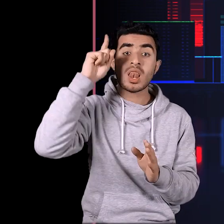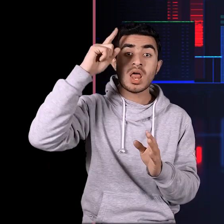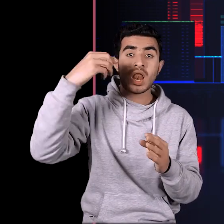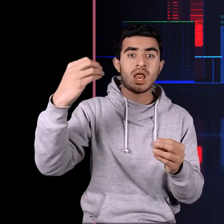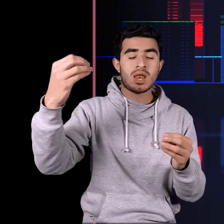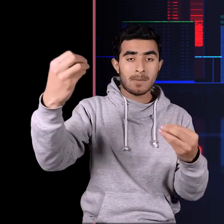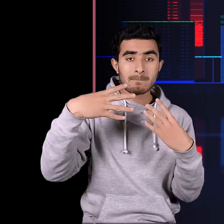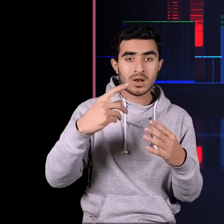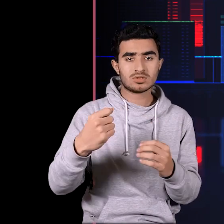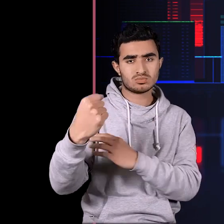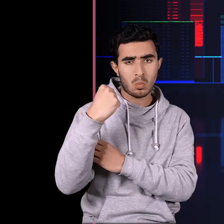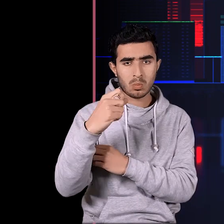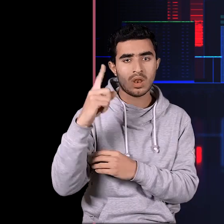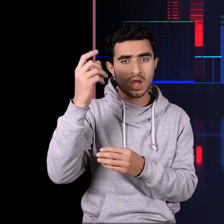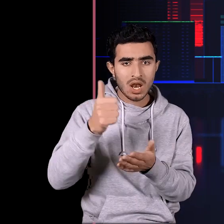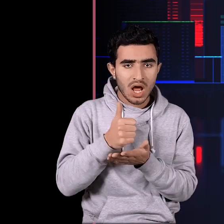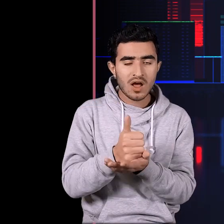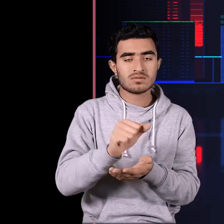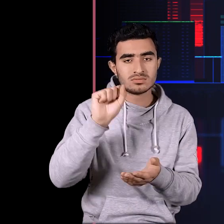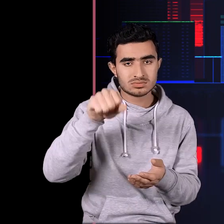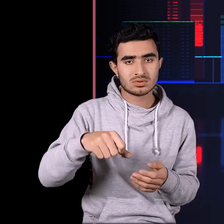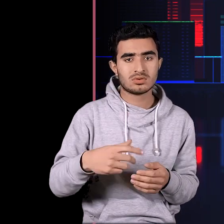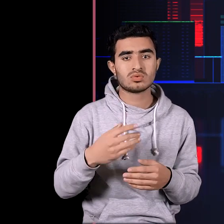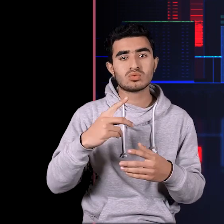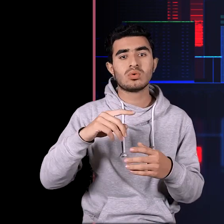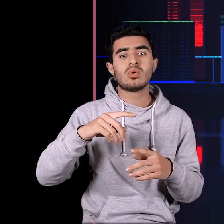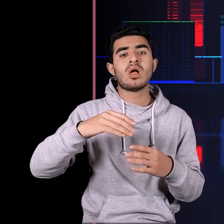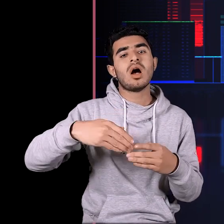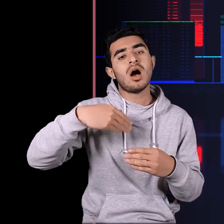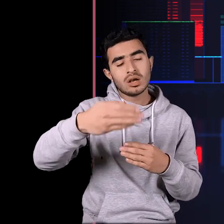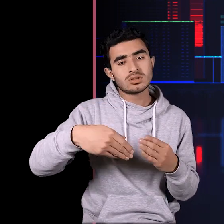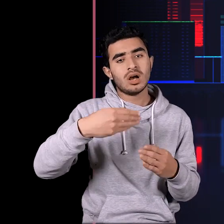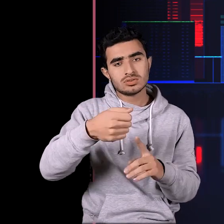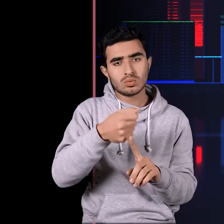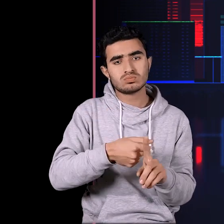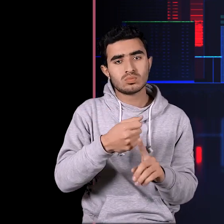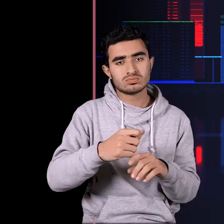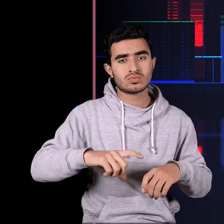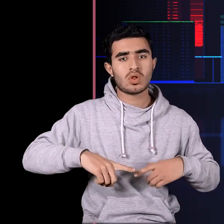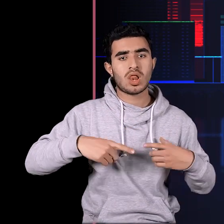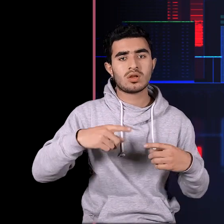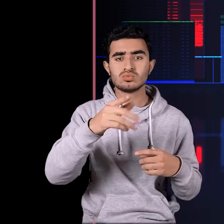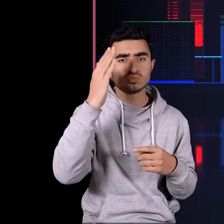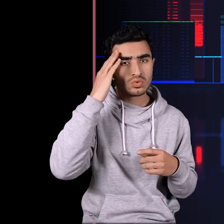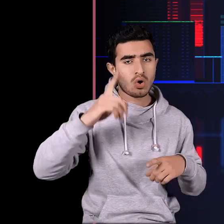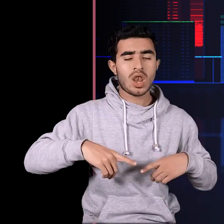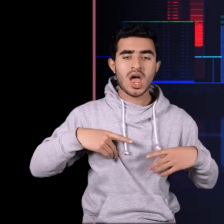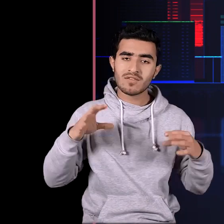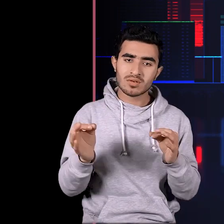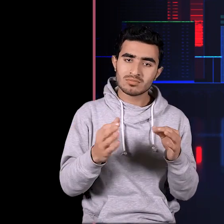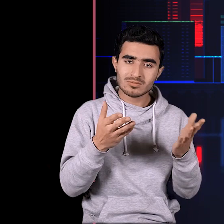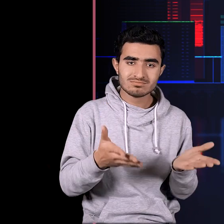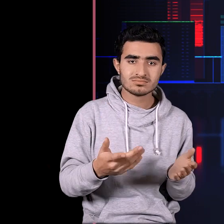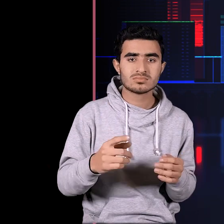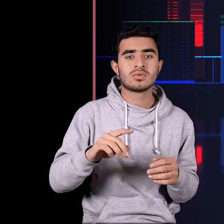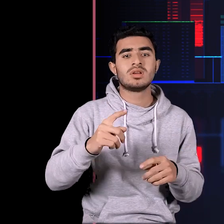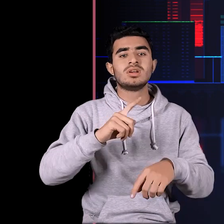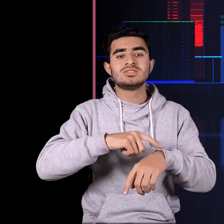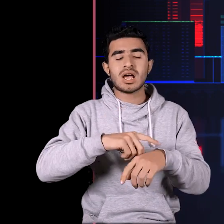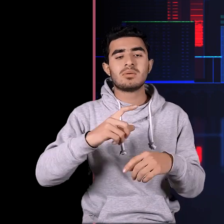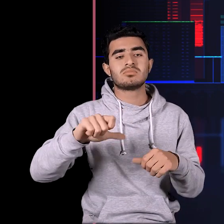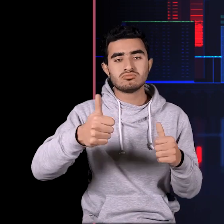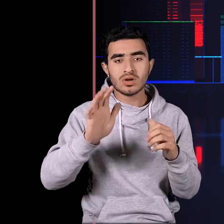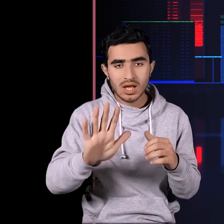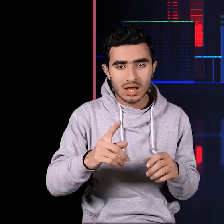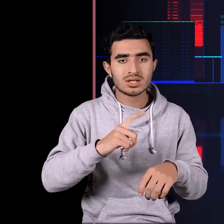آپ کو ہمت دیتا ہے, اللہ تعالیٰ ہی آپ کو اسٹرینتھ دیتا ہے ٹو بی ایبل ٹو کوپ. اینڈ دس از لائف تو اسی طرح گزرے گی, کبھی اچھا